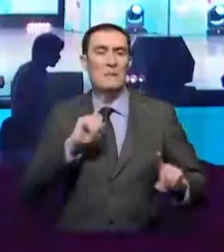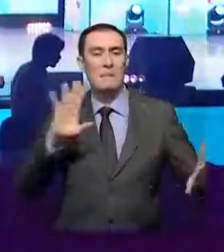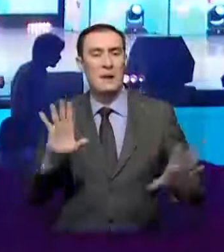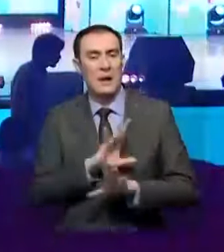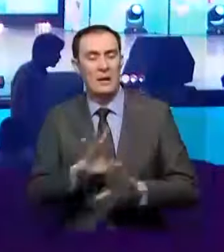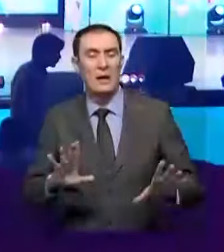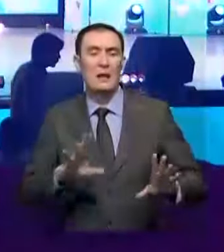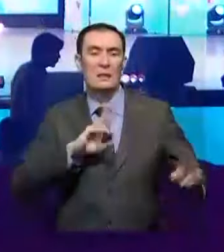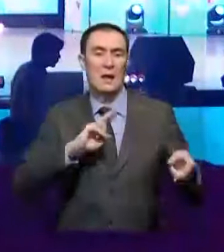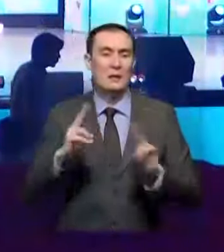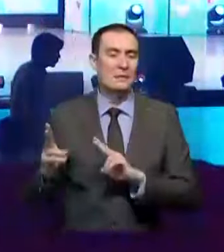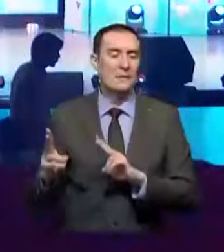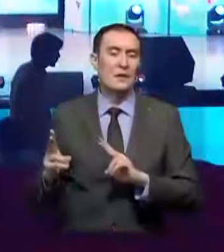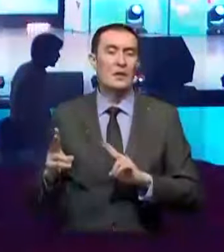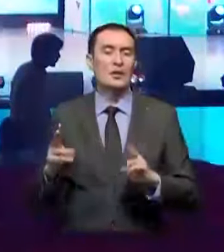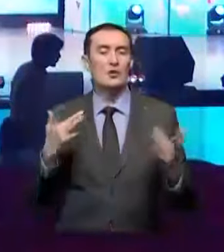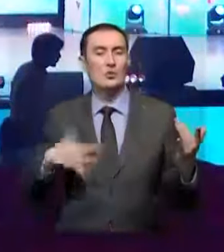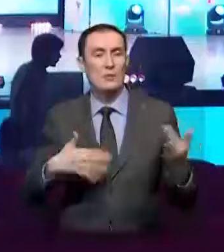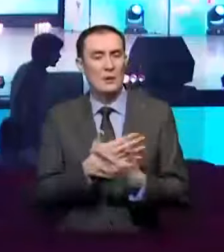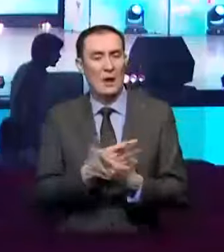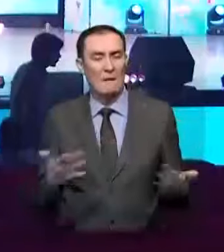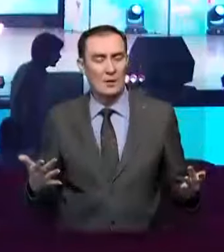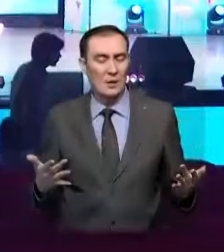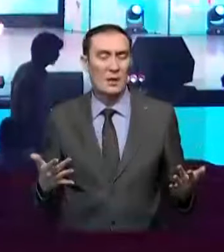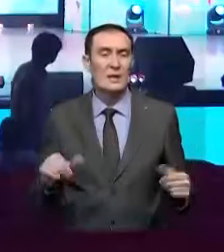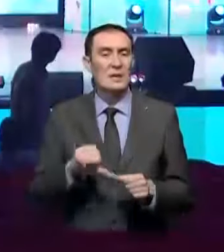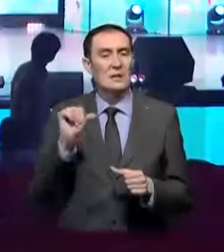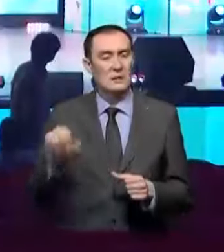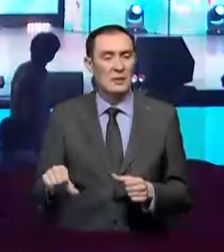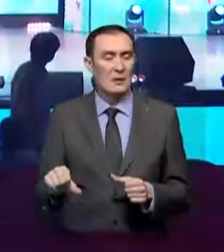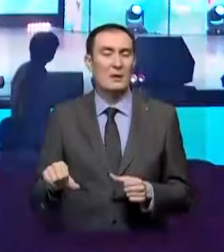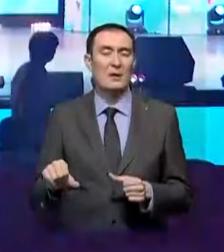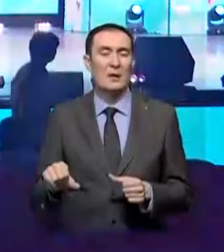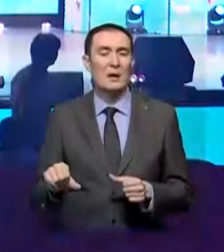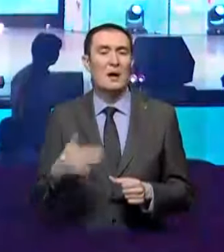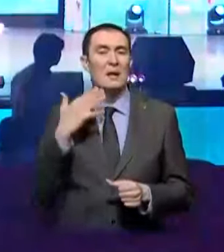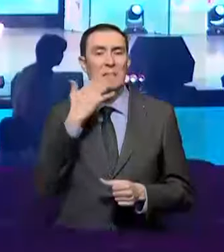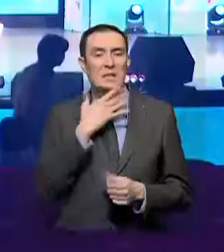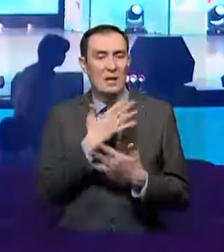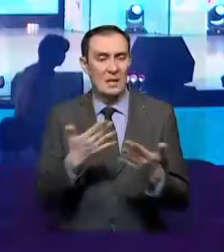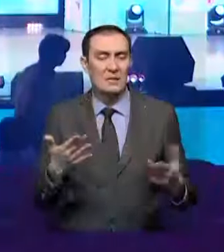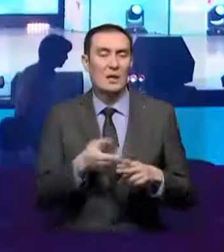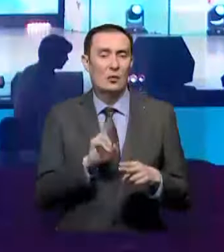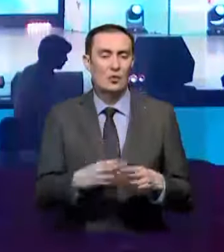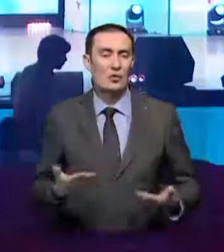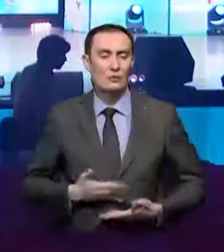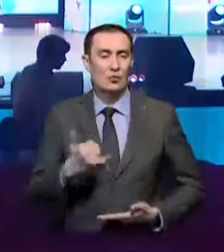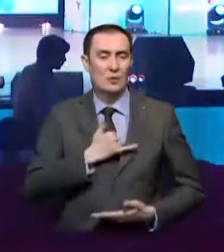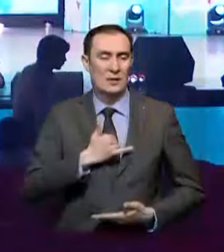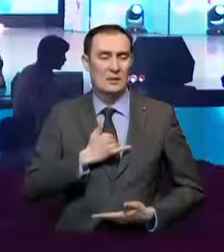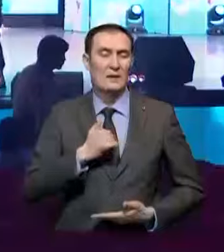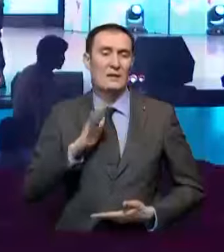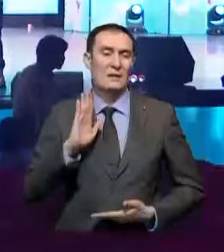пения, танца, инструментального жанра, именно тех этносов, которые проживают у нас